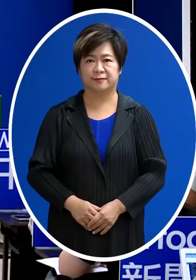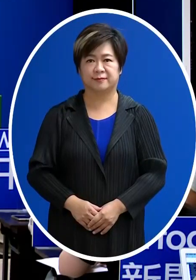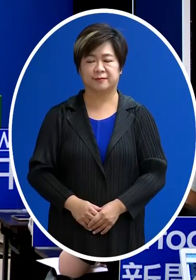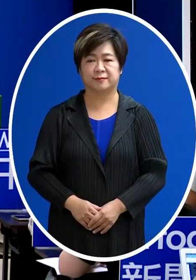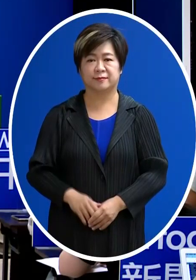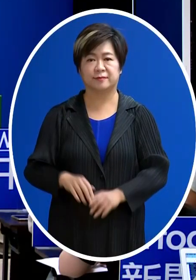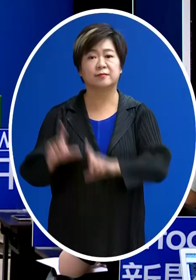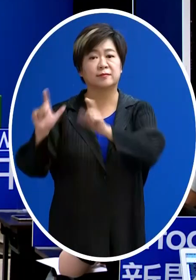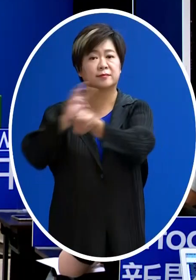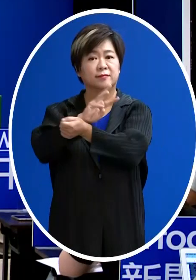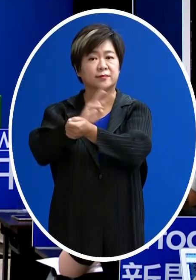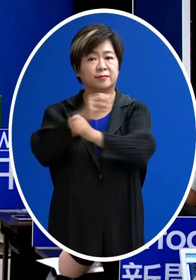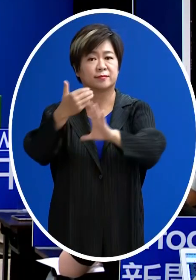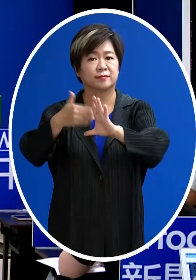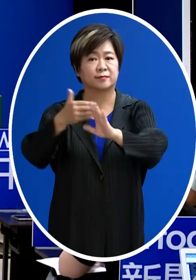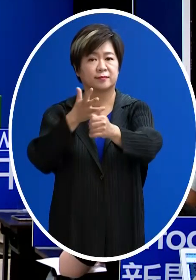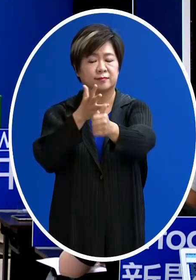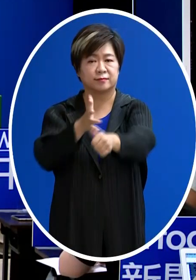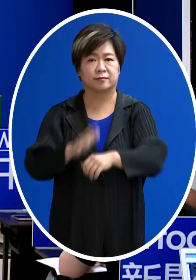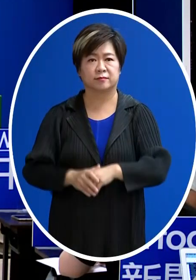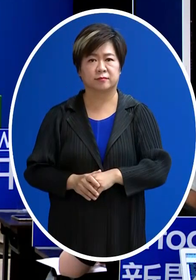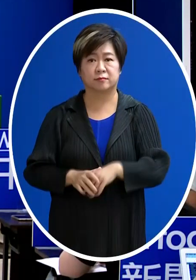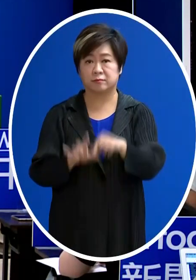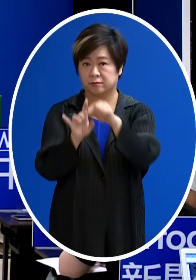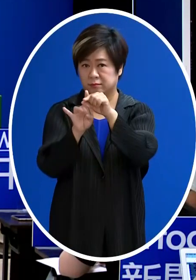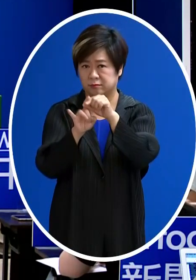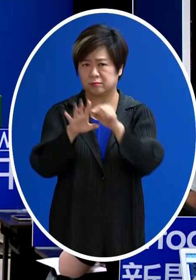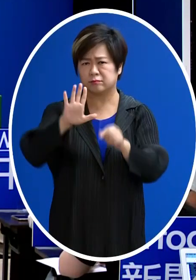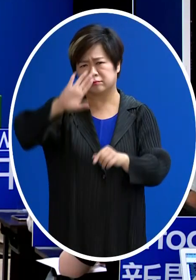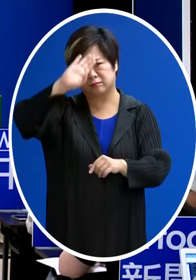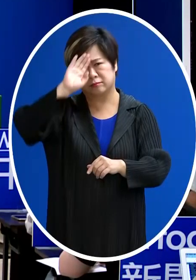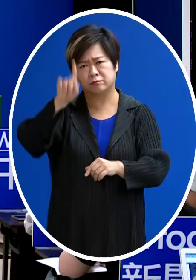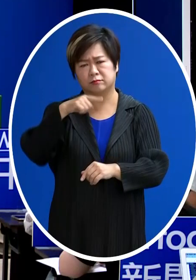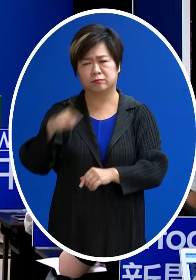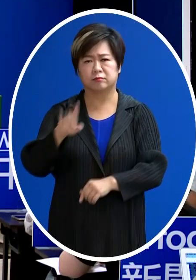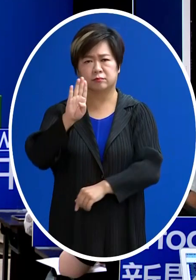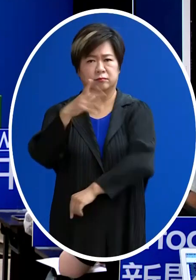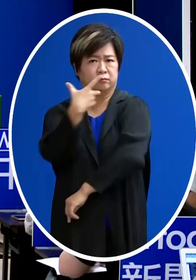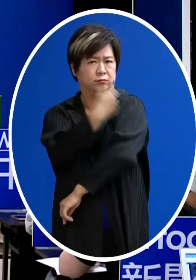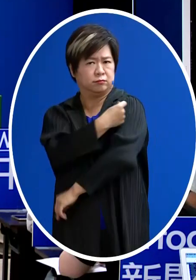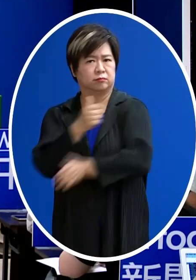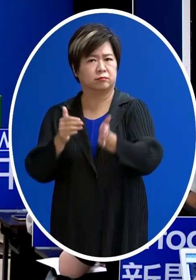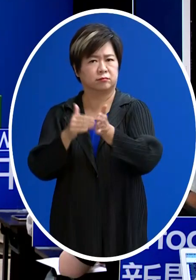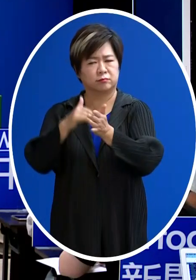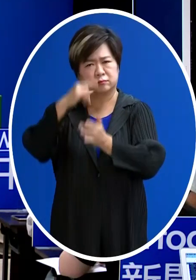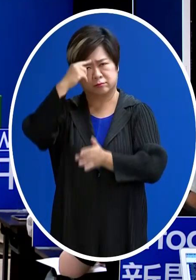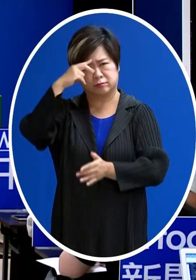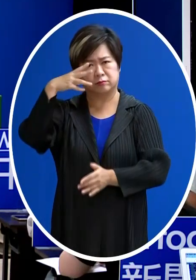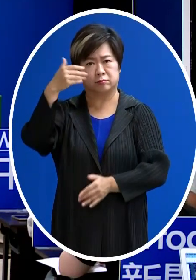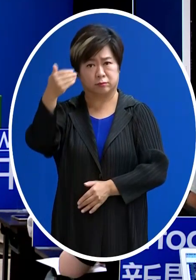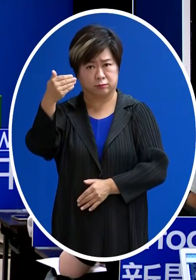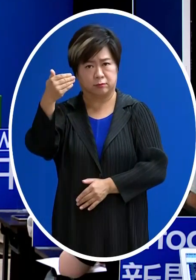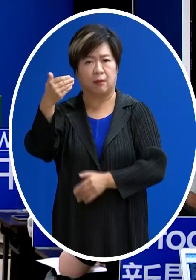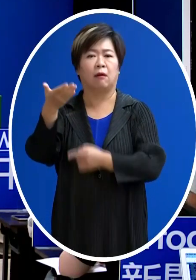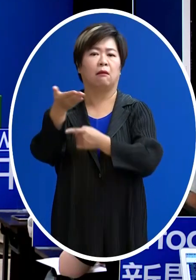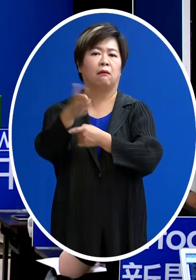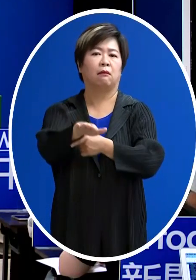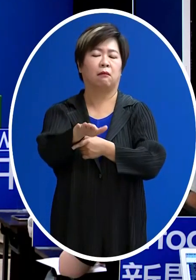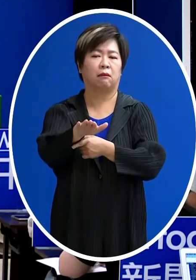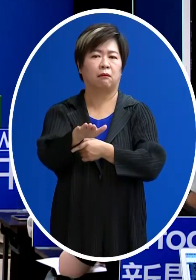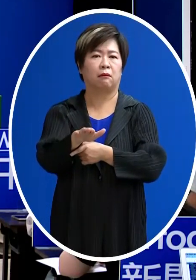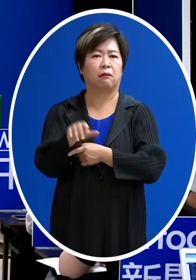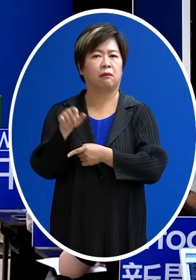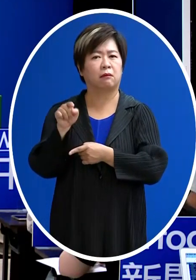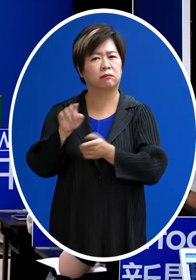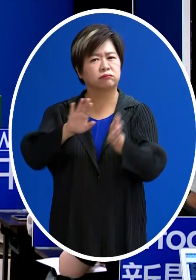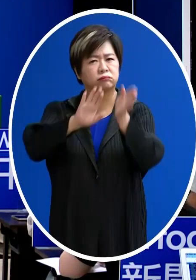不好意思，东森新闻提问，我想问一下说台中有患者是 BNT 疫苗打完之后九天过后是过世，那不知道